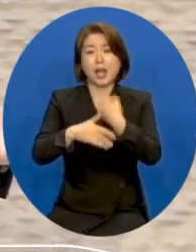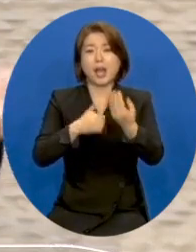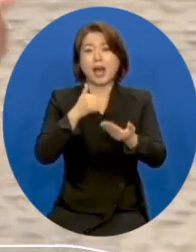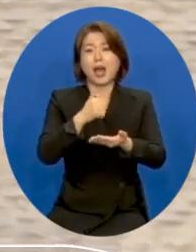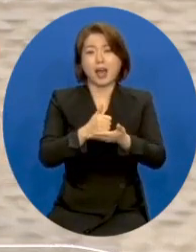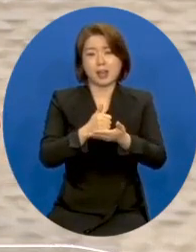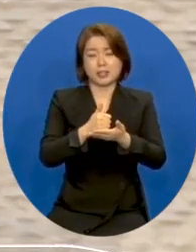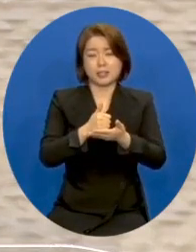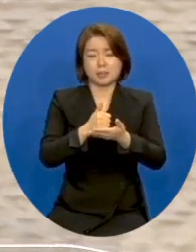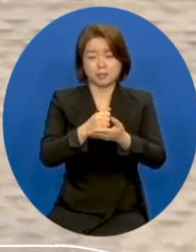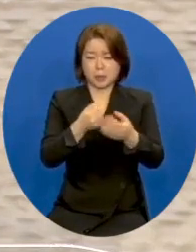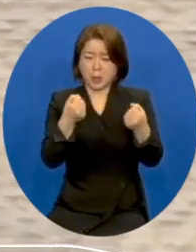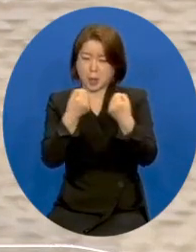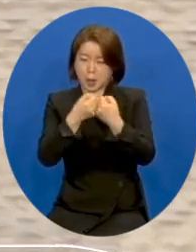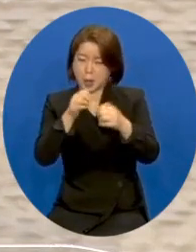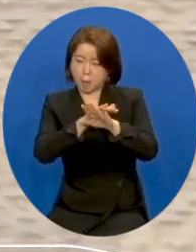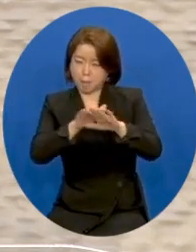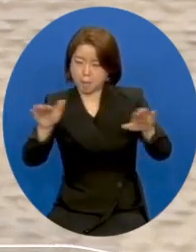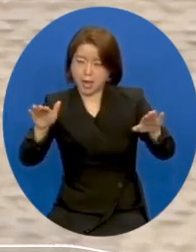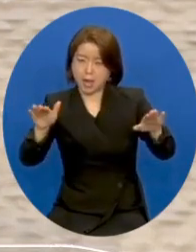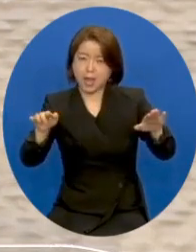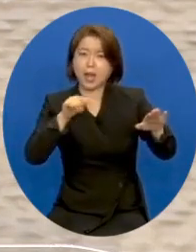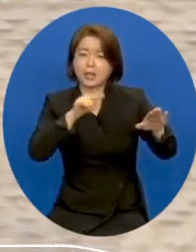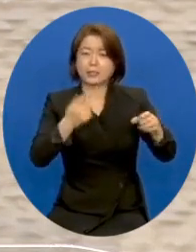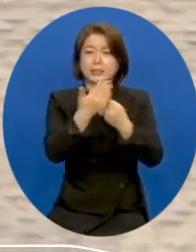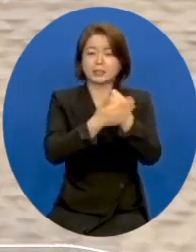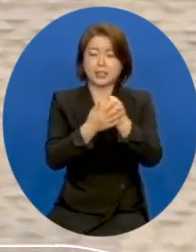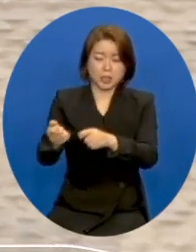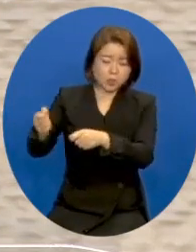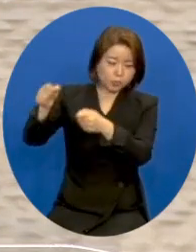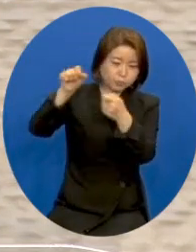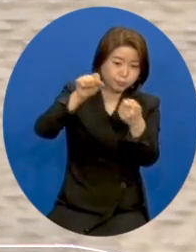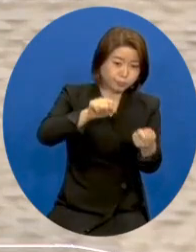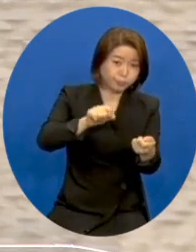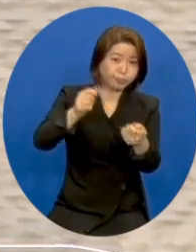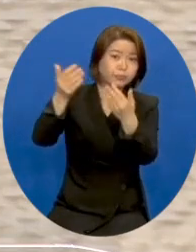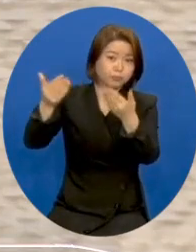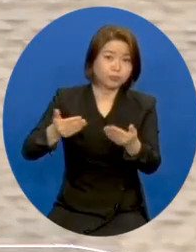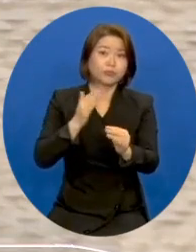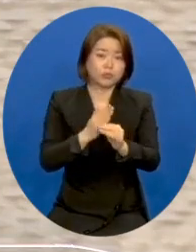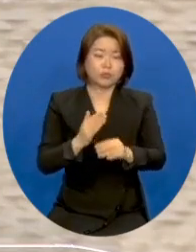하나님과의 화해할 그런 은혜가 부어졌다는 거예요.